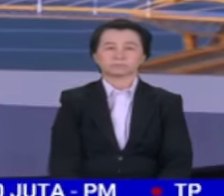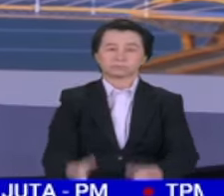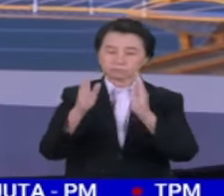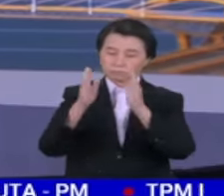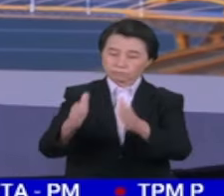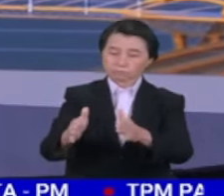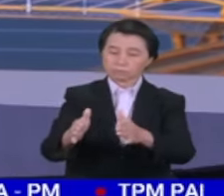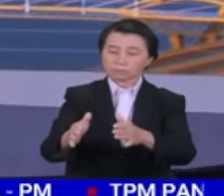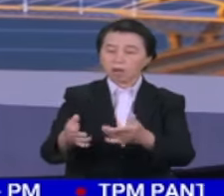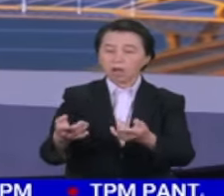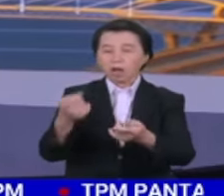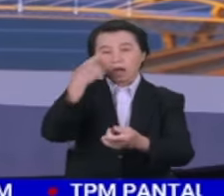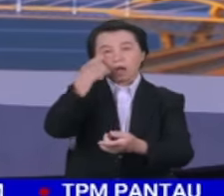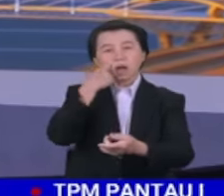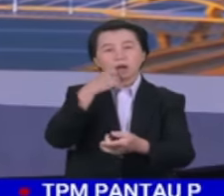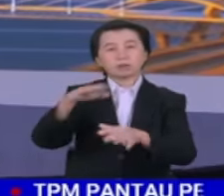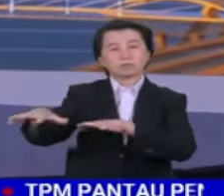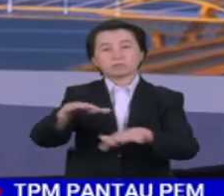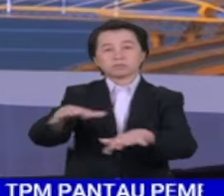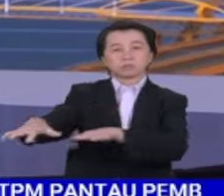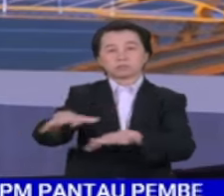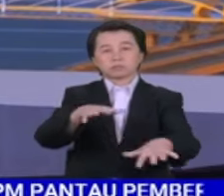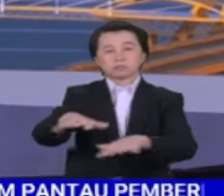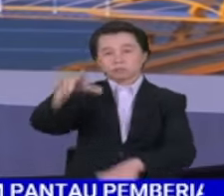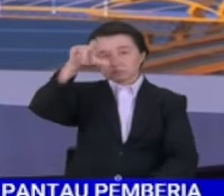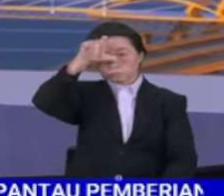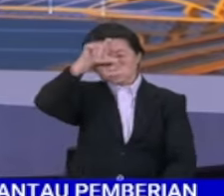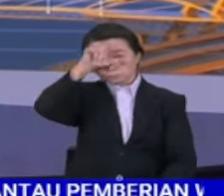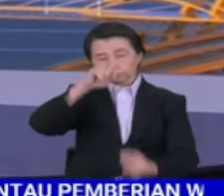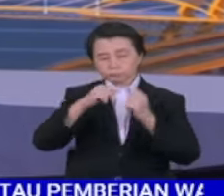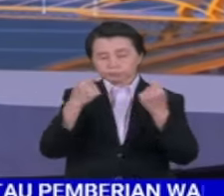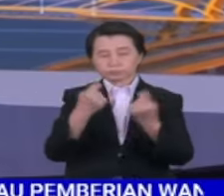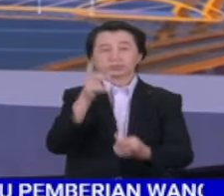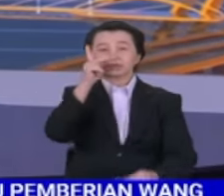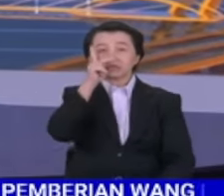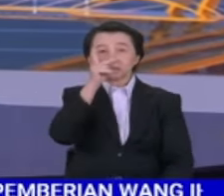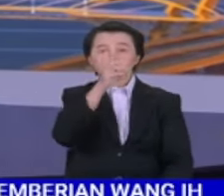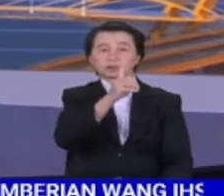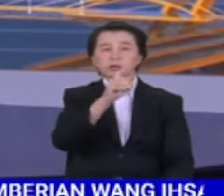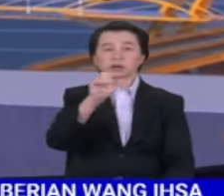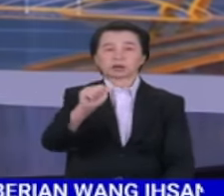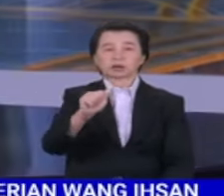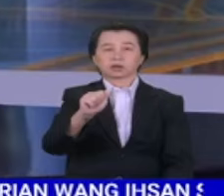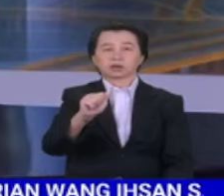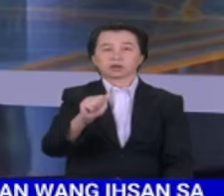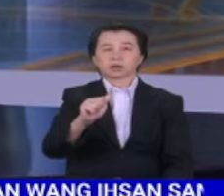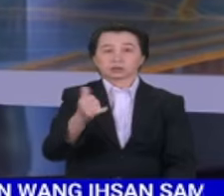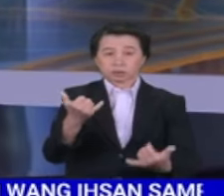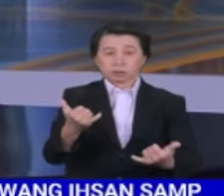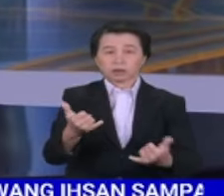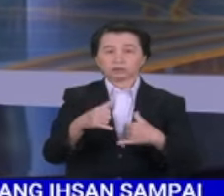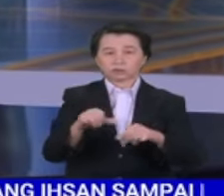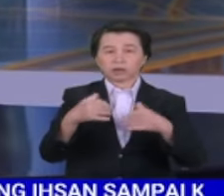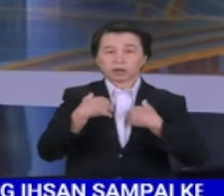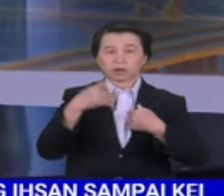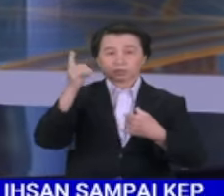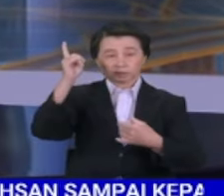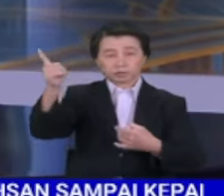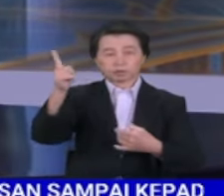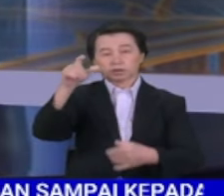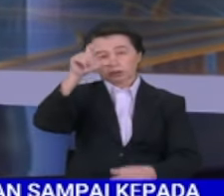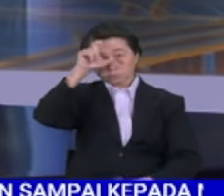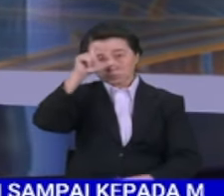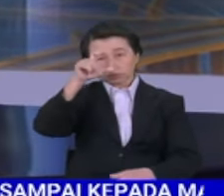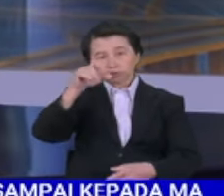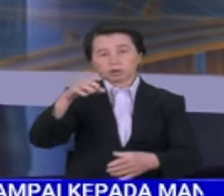prihatin dengan tragedi gempa bumi yang menimpa Turki pasukan ke Darul yang kini masih berada di negara itu